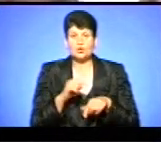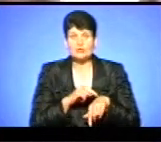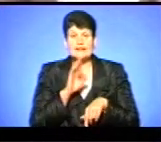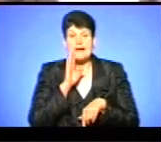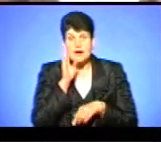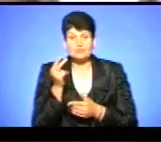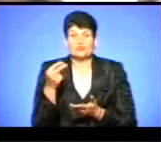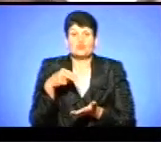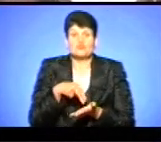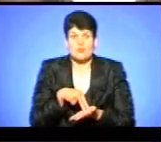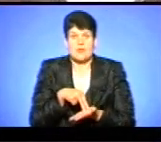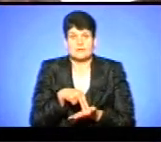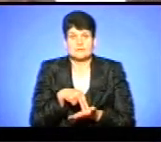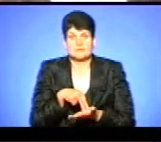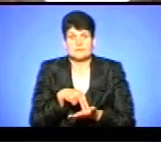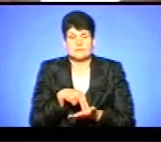стоять.